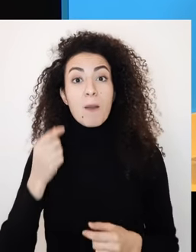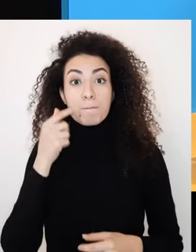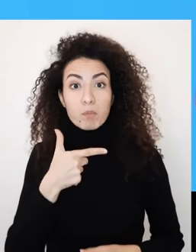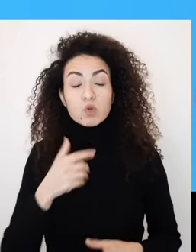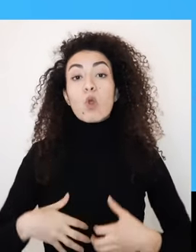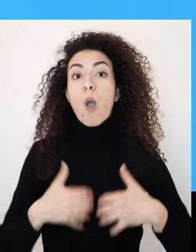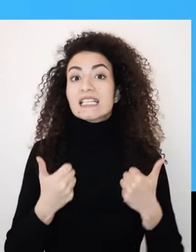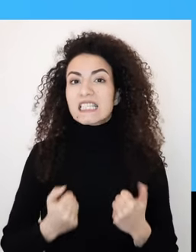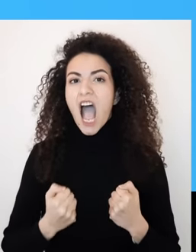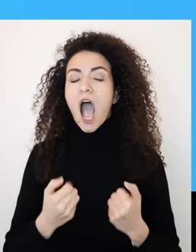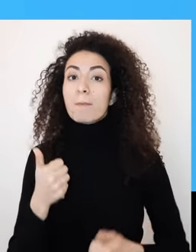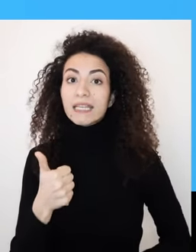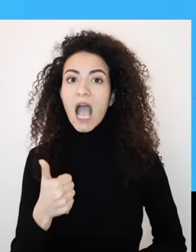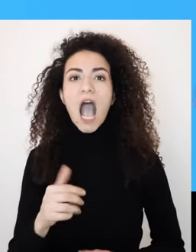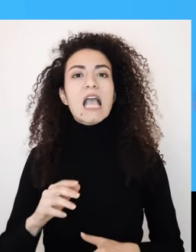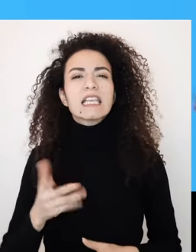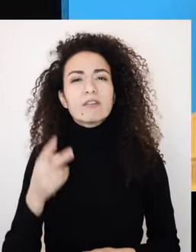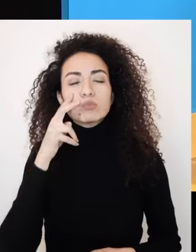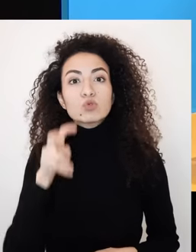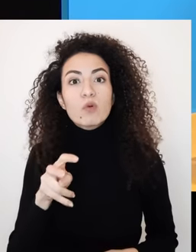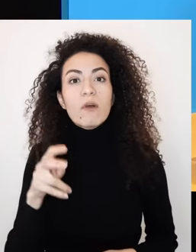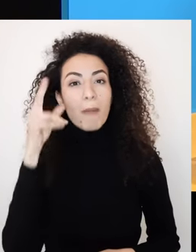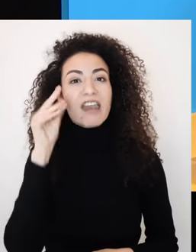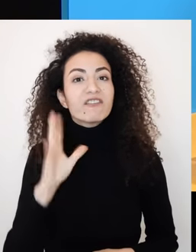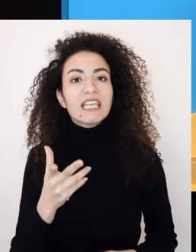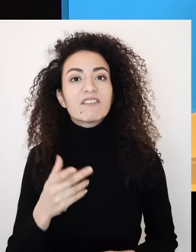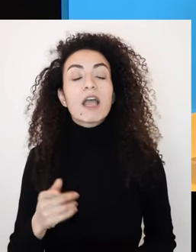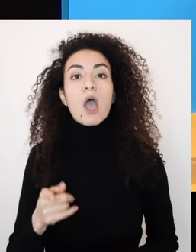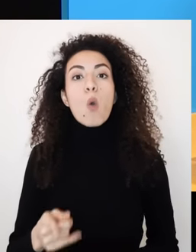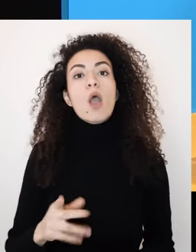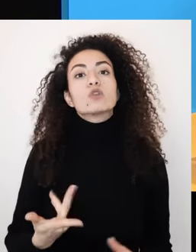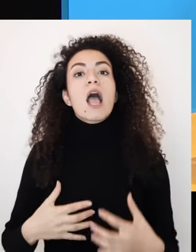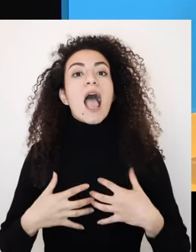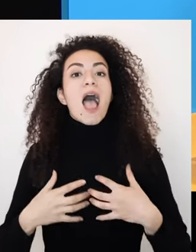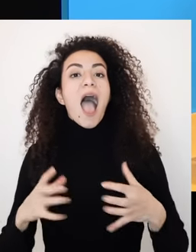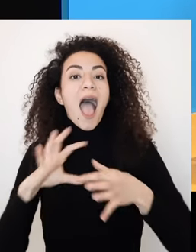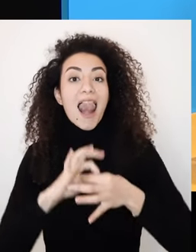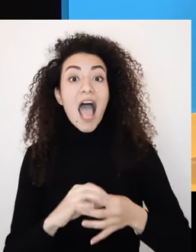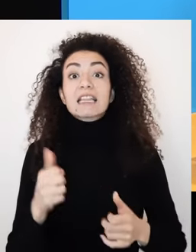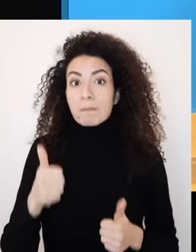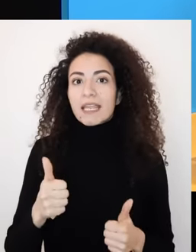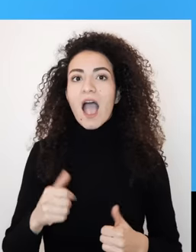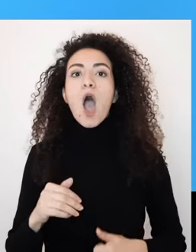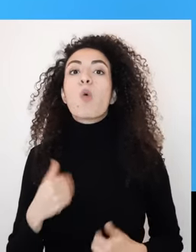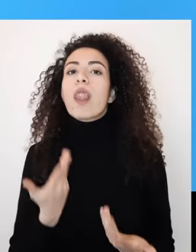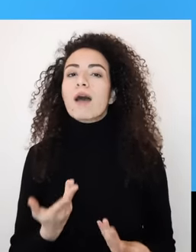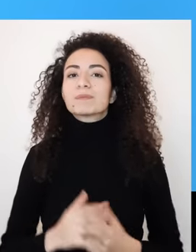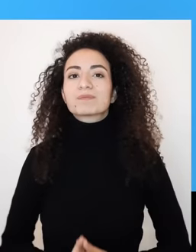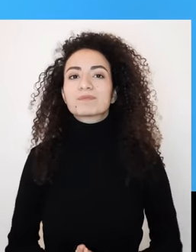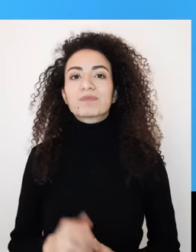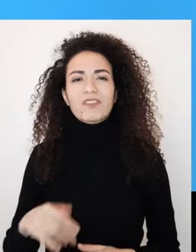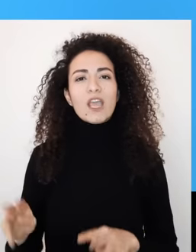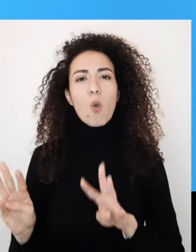علاقاتهم أي نوع محدد من العلاقات كان فيك تحضري فيديو بلخص هاي الدراسة بالرابط الموجود بالملحق لهذا